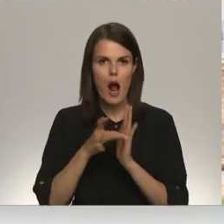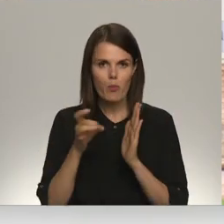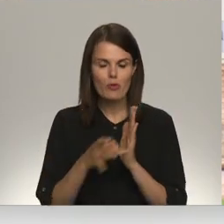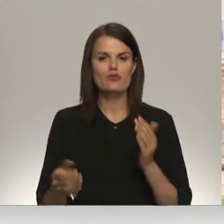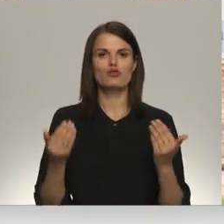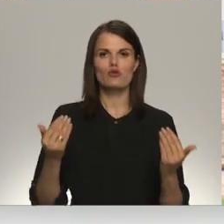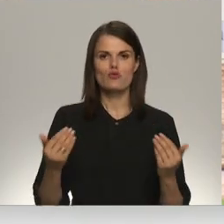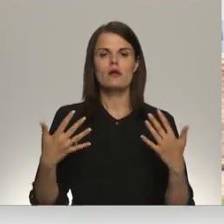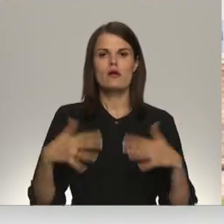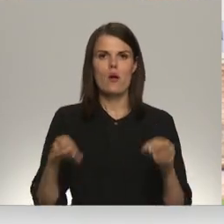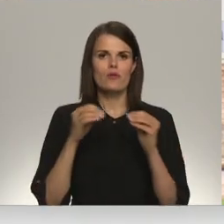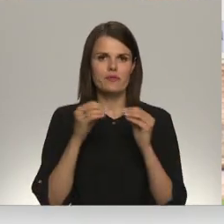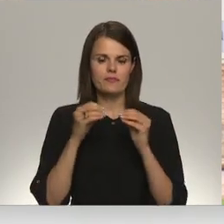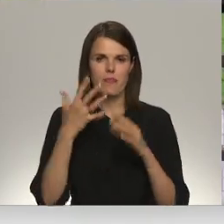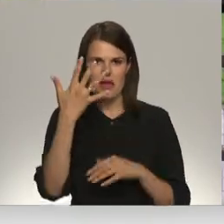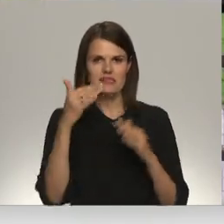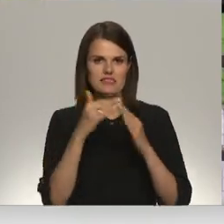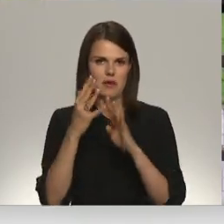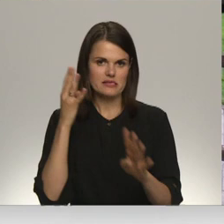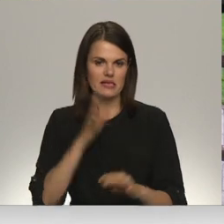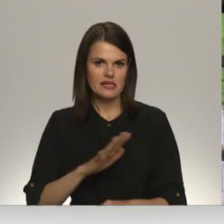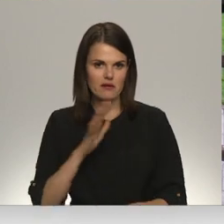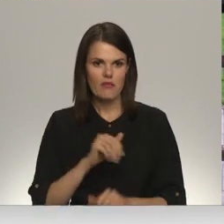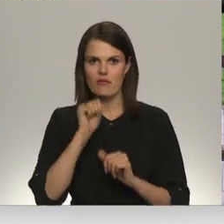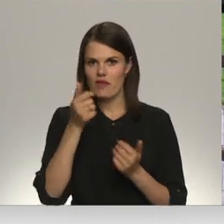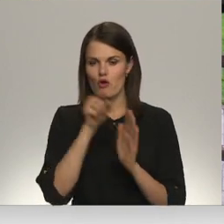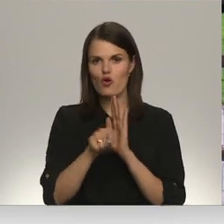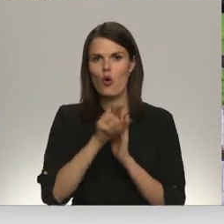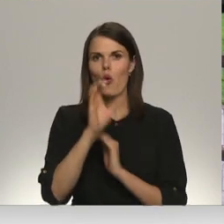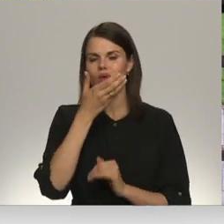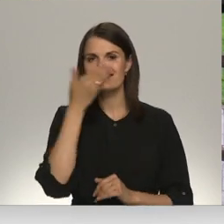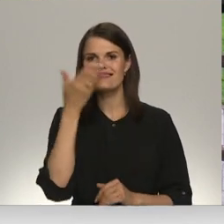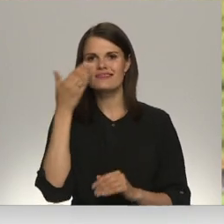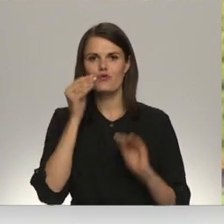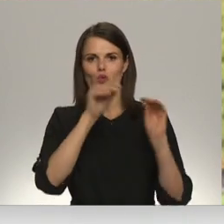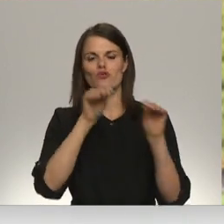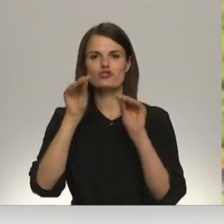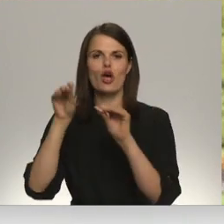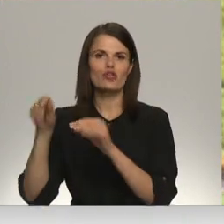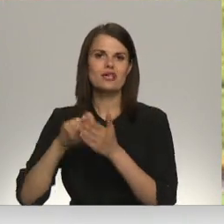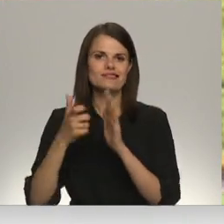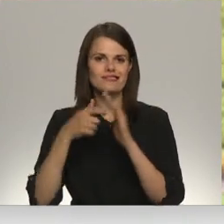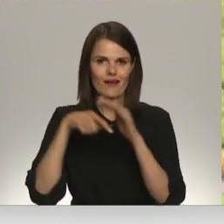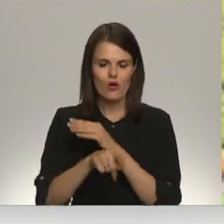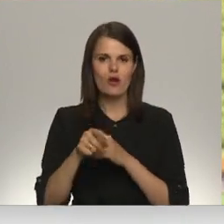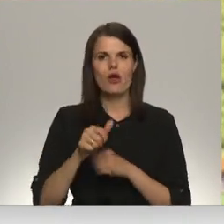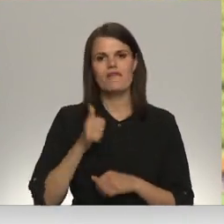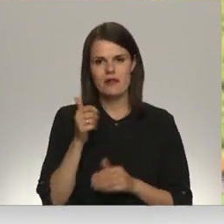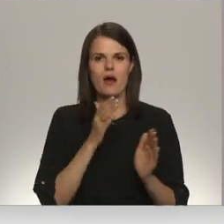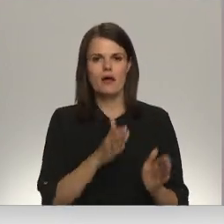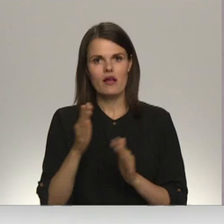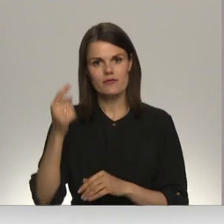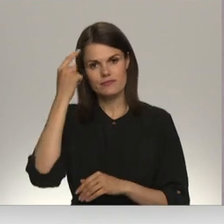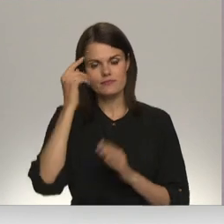jau 5 mājas ir rindā. Nespējot kontrolēt ūdens sildītāju uzstādīšanu dzīvokļos, uzņēmums gatavojas